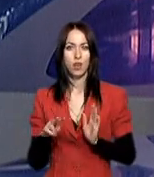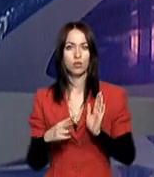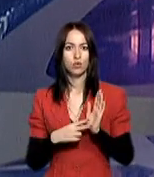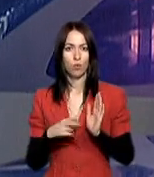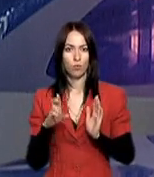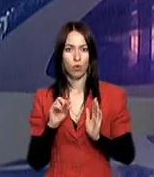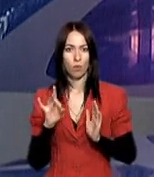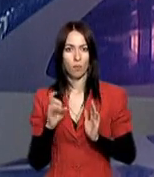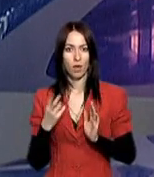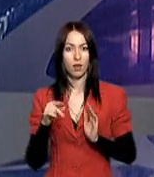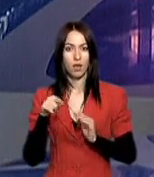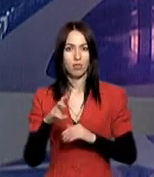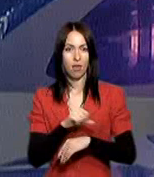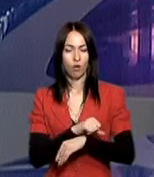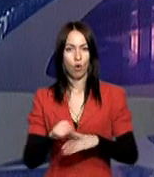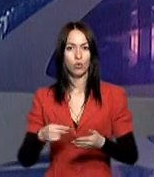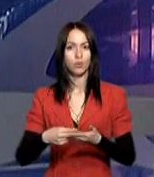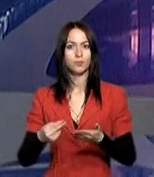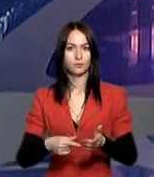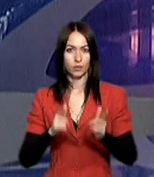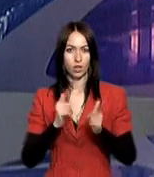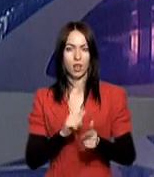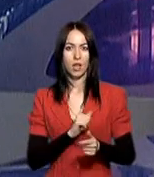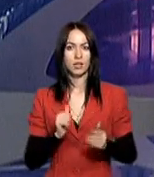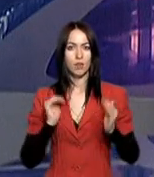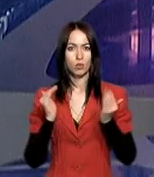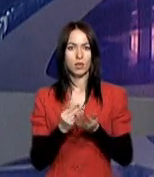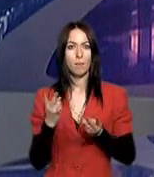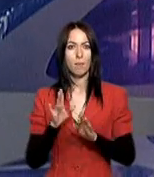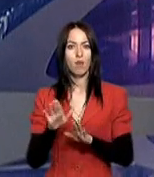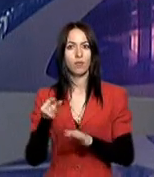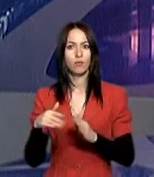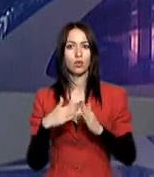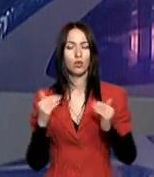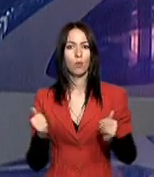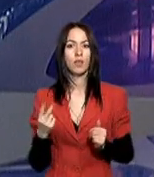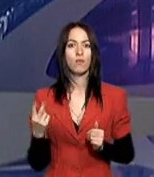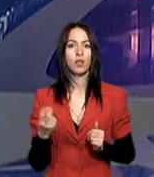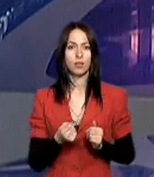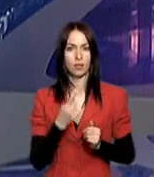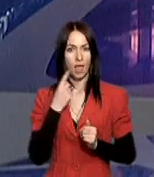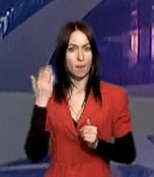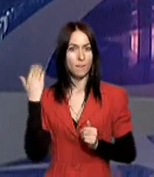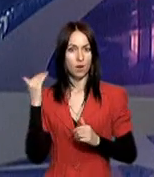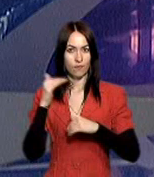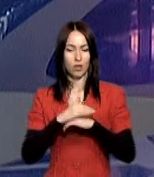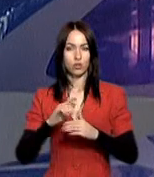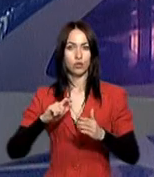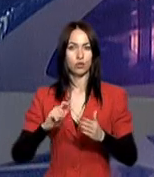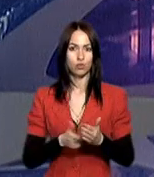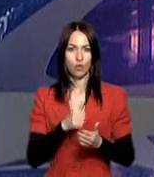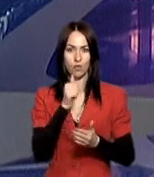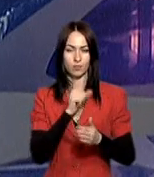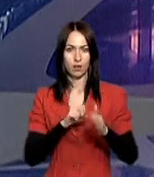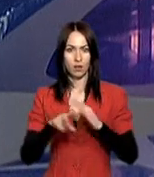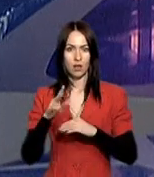березня. Тоді на кордоні і підписав згоду на самоізоляцію і мав перебувати вдома два тижні. Напередодні ввечері знову намагався